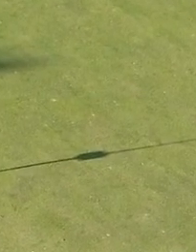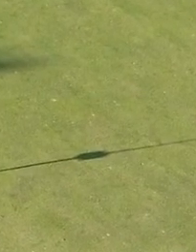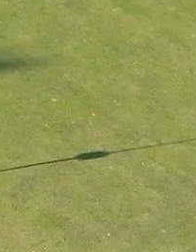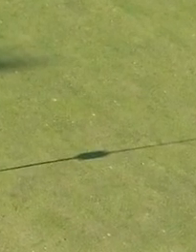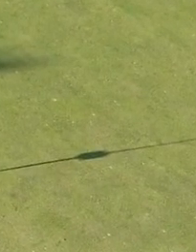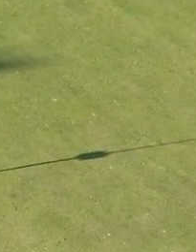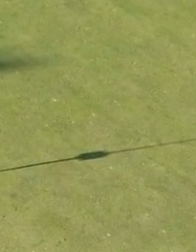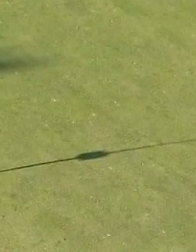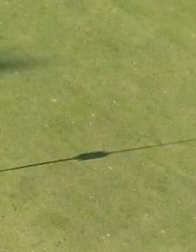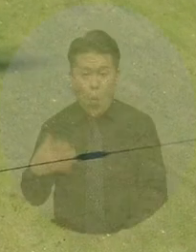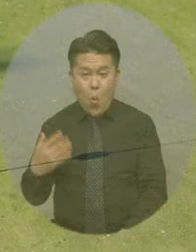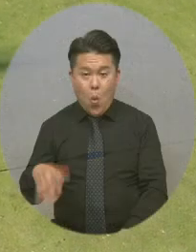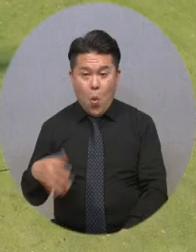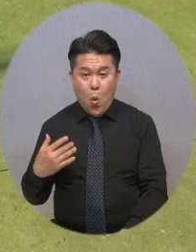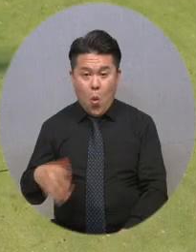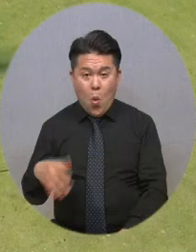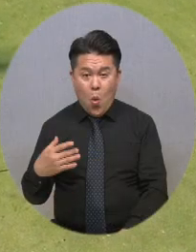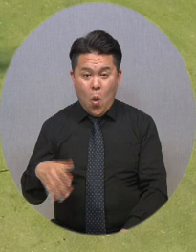오!